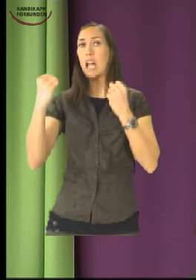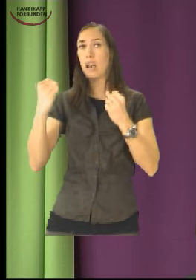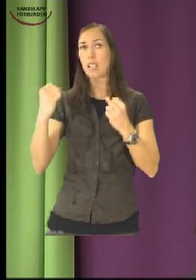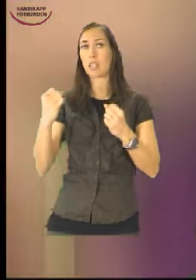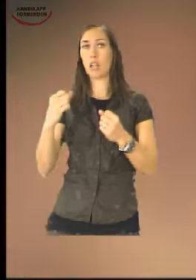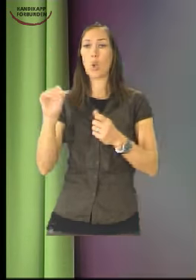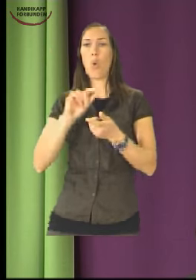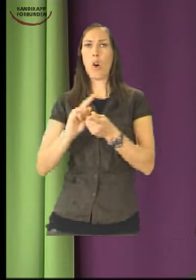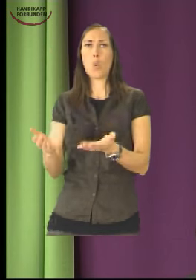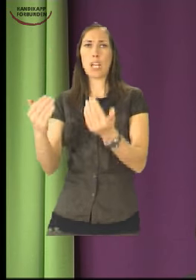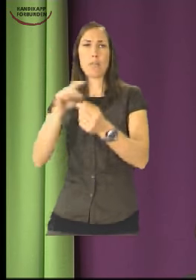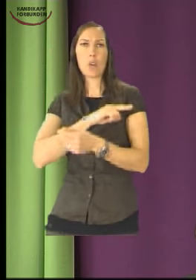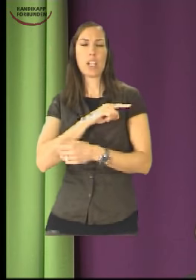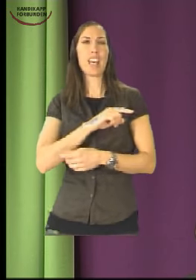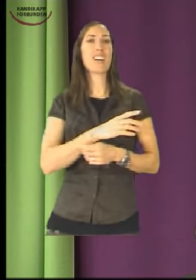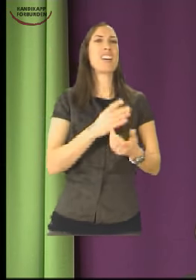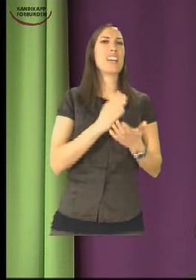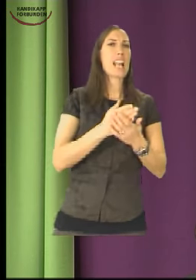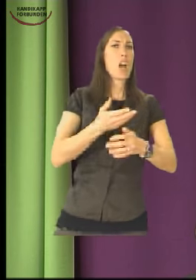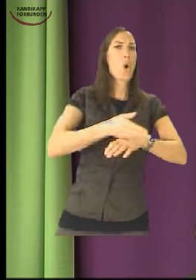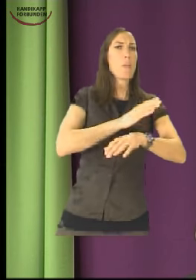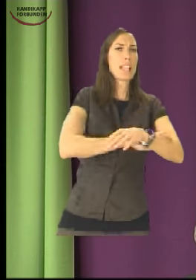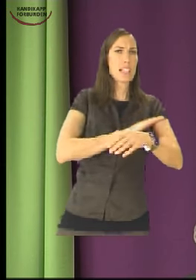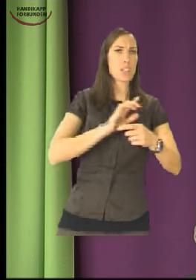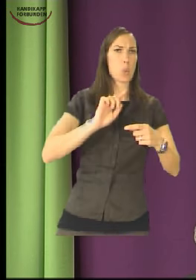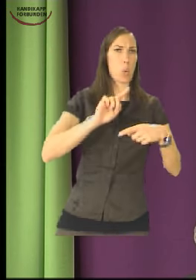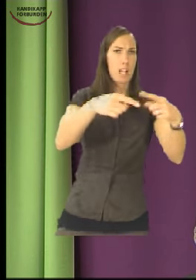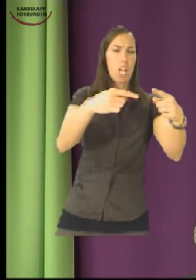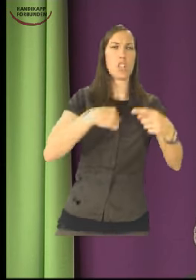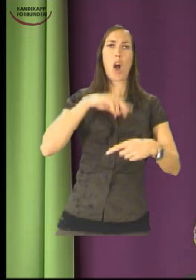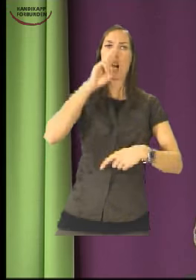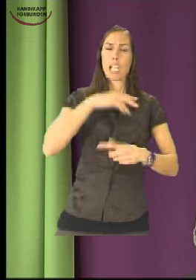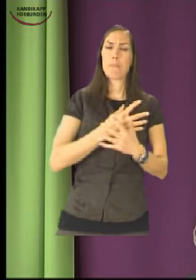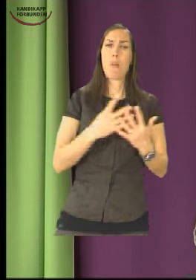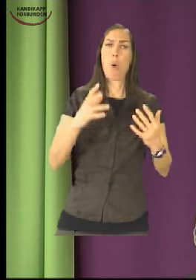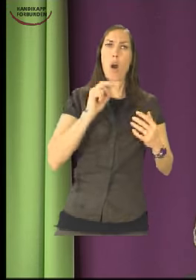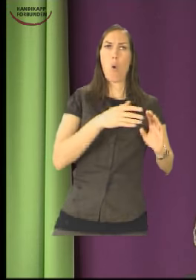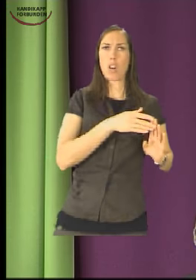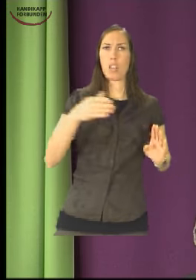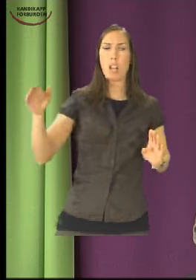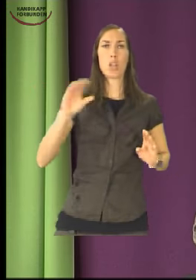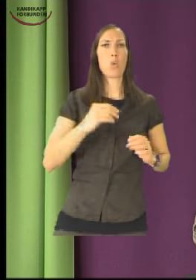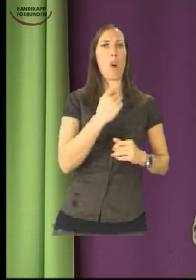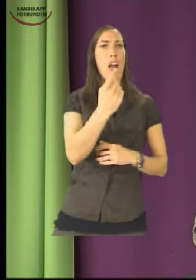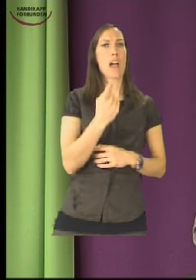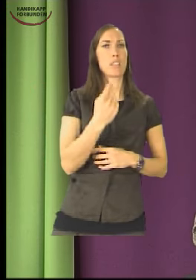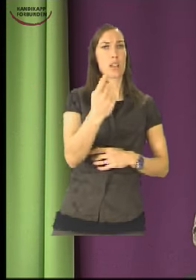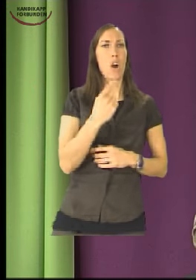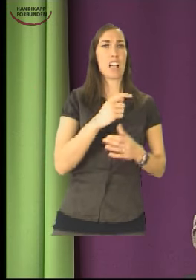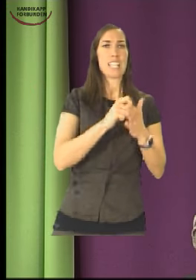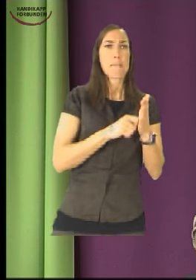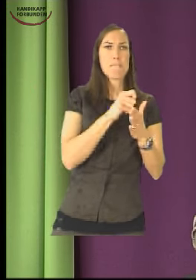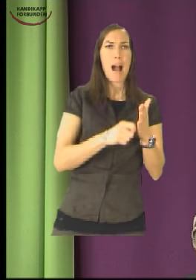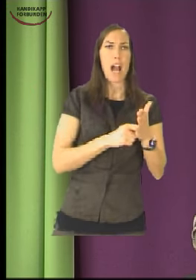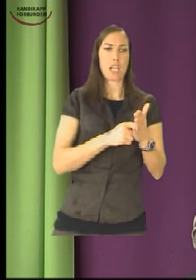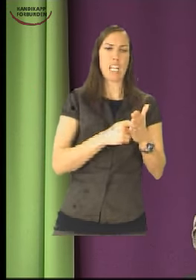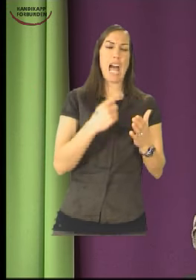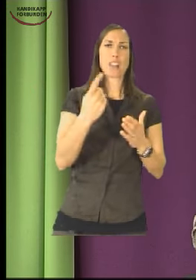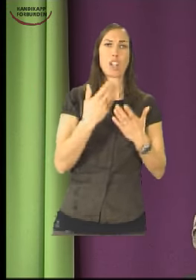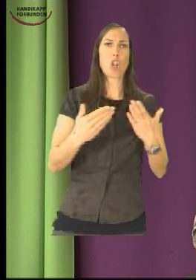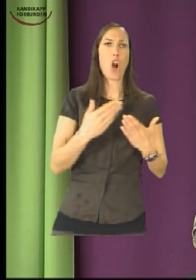underlätta. Och sen så är det här med kompetensutveckling. Vi har sett nu år för år så minskar andelen timmar eller dagar per år